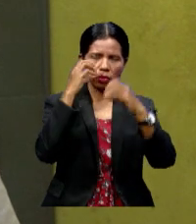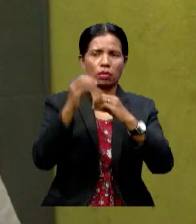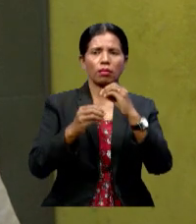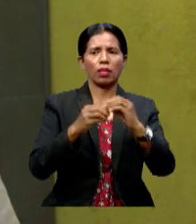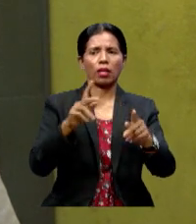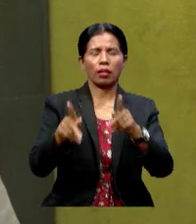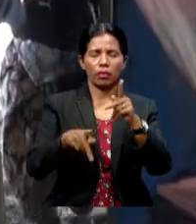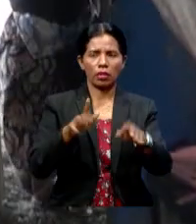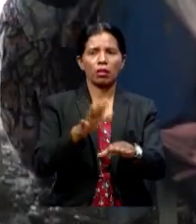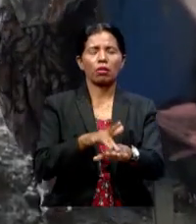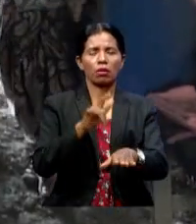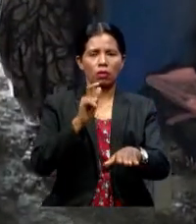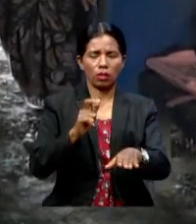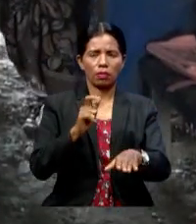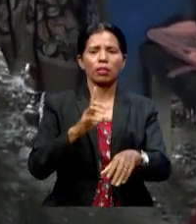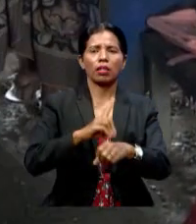afita dulu pak